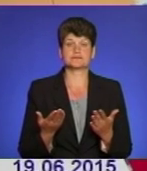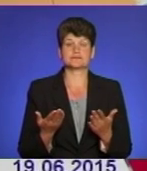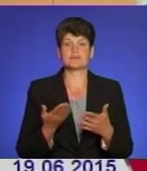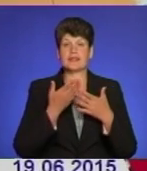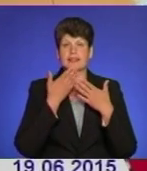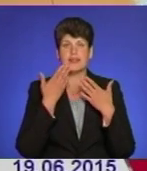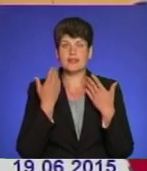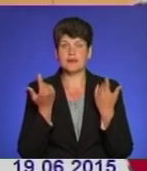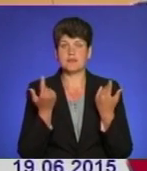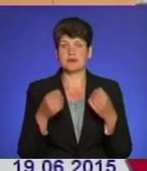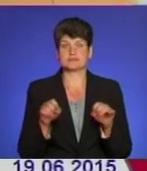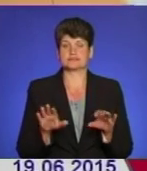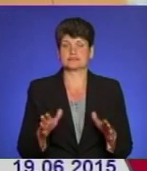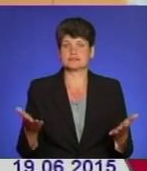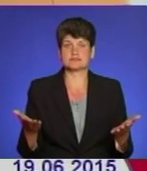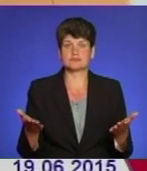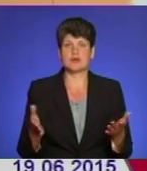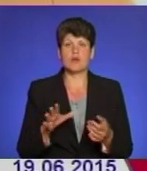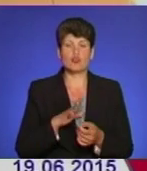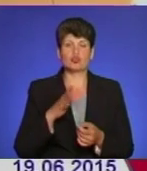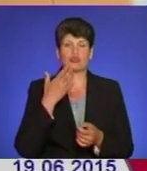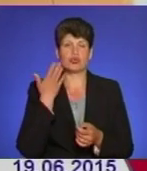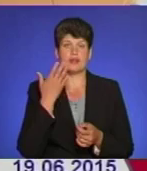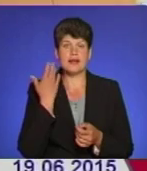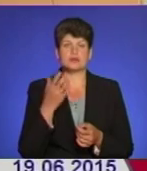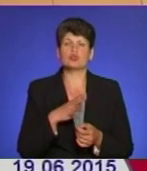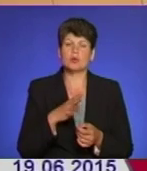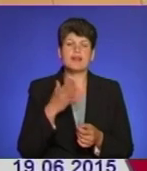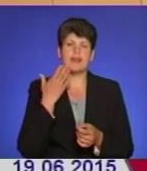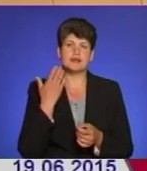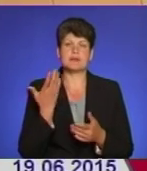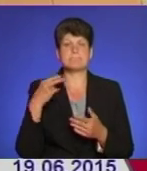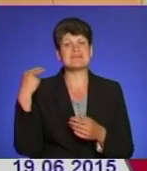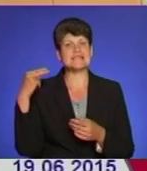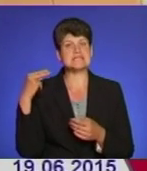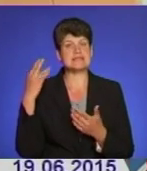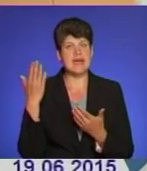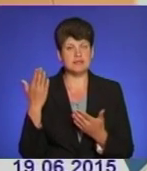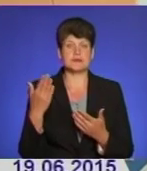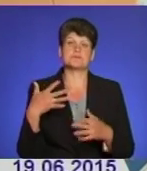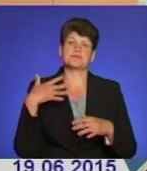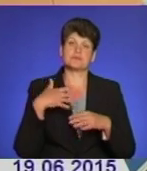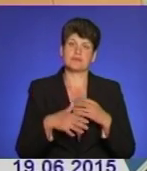нема виходу. Було б дуже легко, набагато легше, якби президент пішов нам на